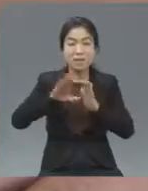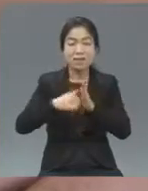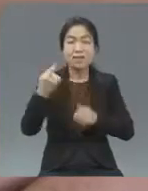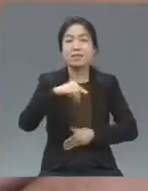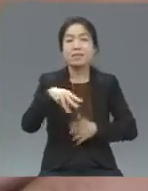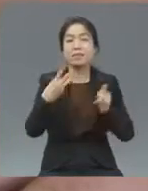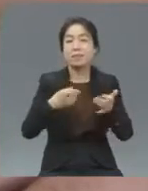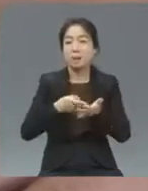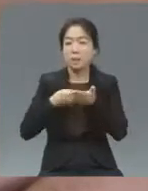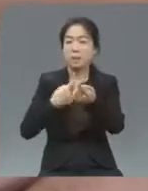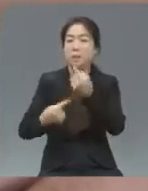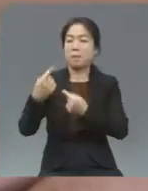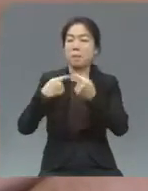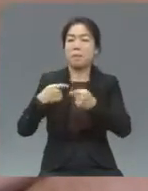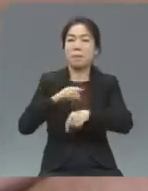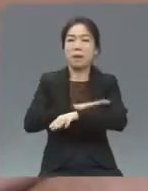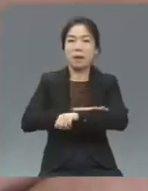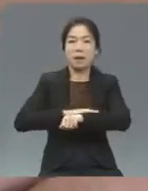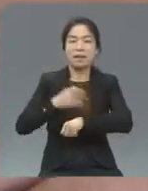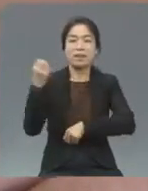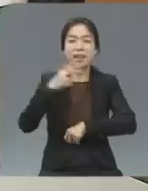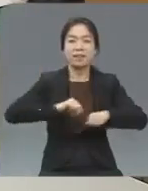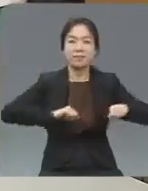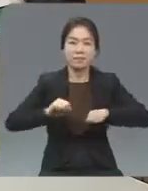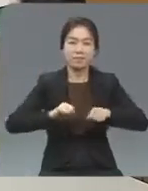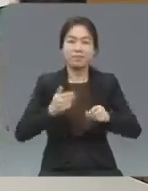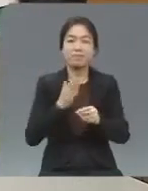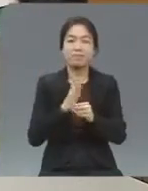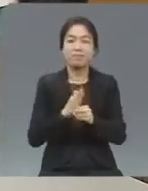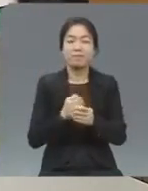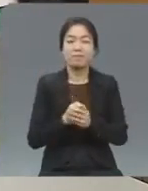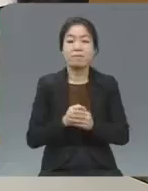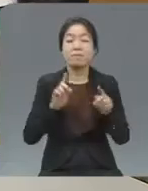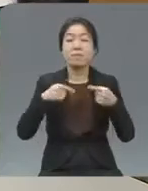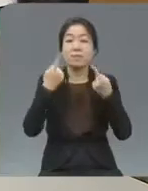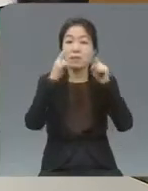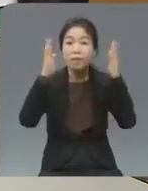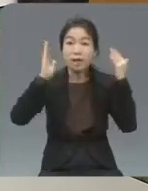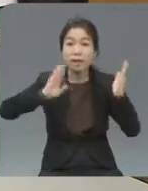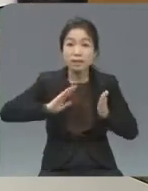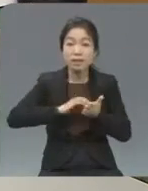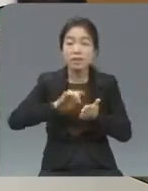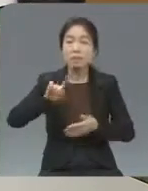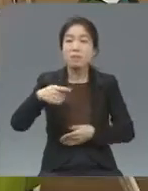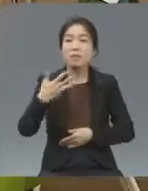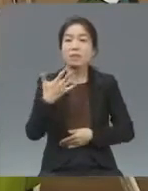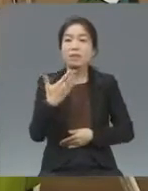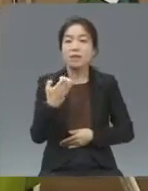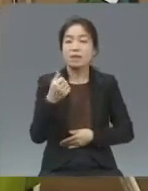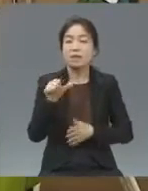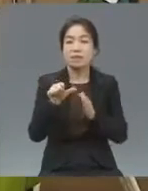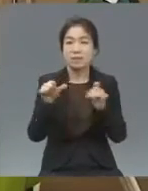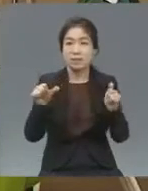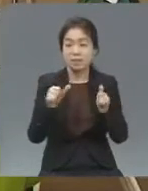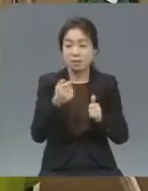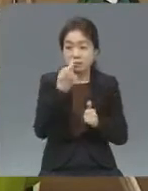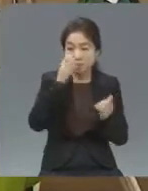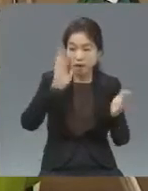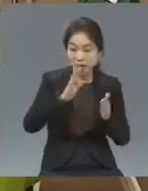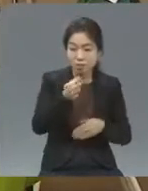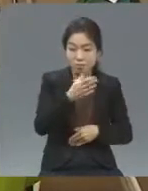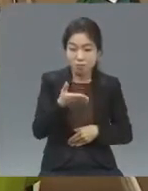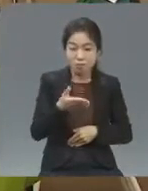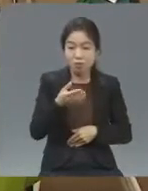명이 신청하며 다시 활기를 되찾았습니다. 멘토링에 참여한 대학생은 195명, 수강생은 무료로